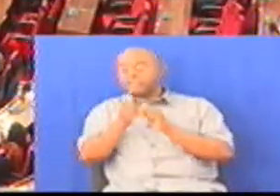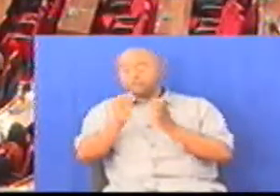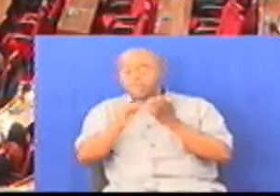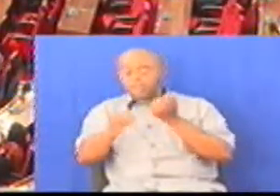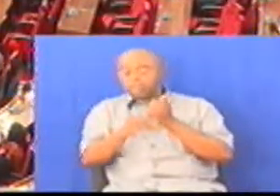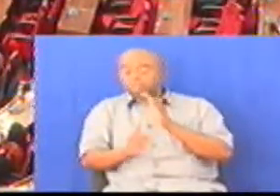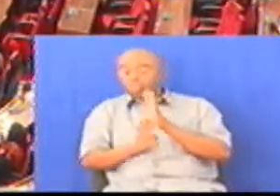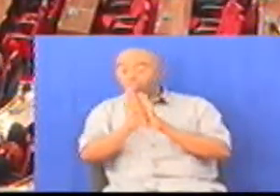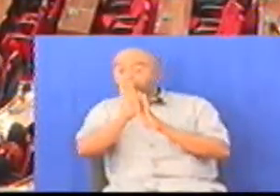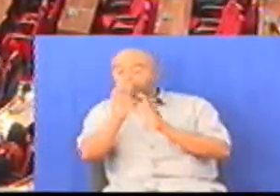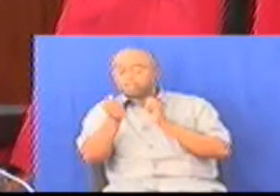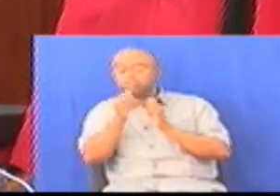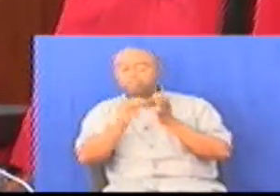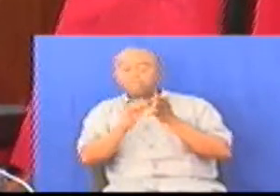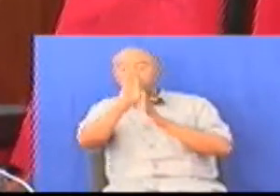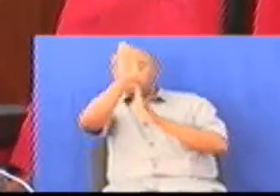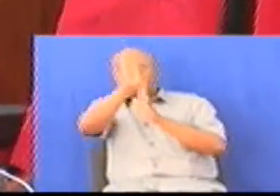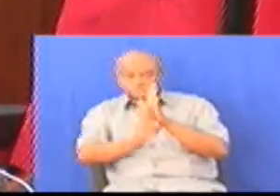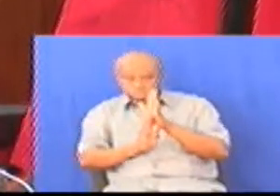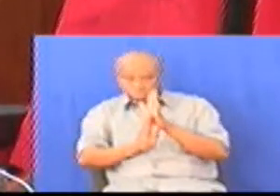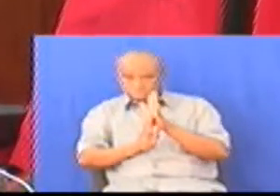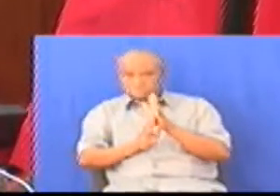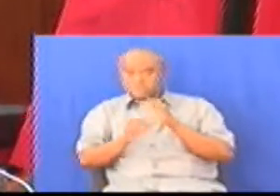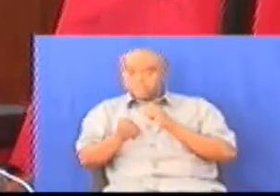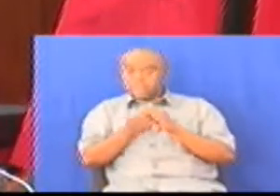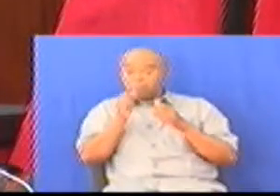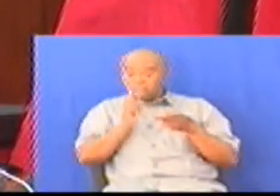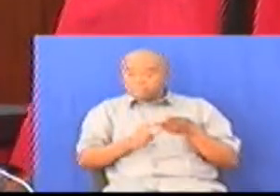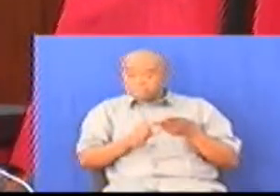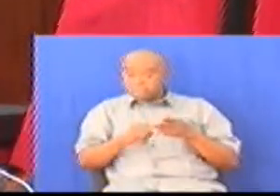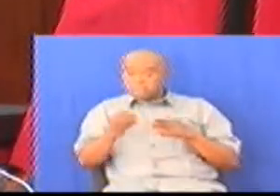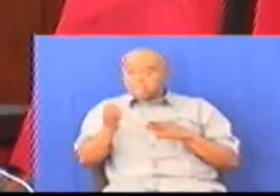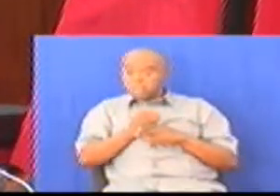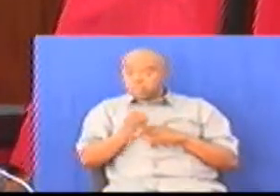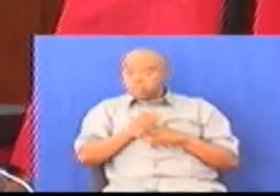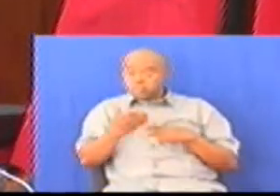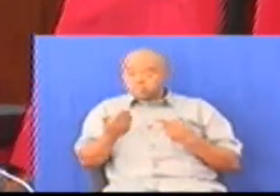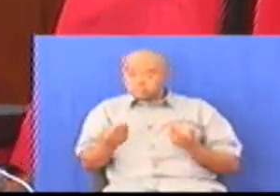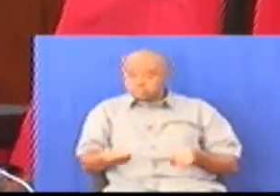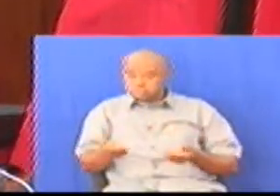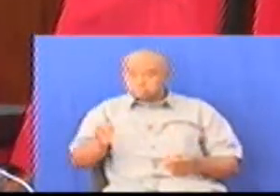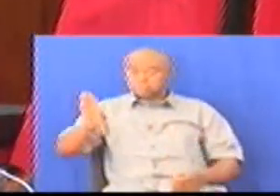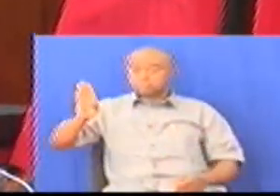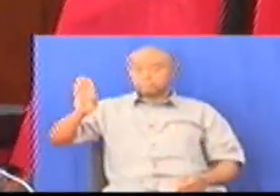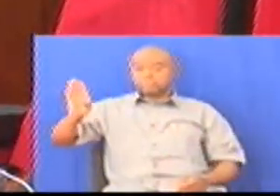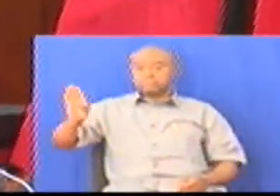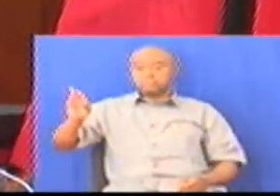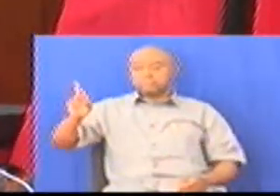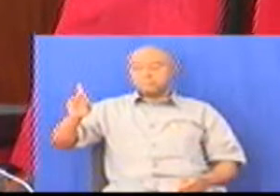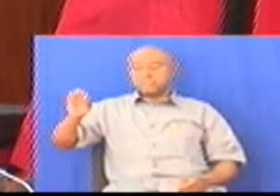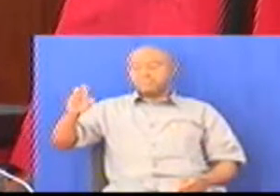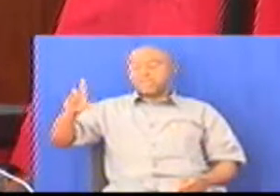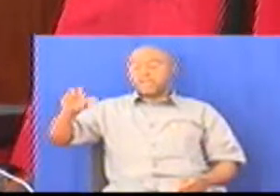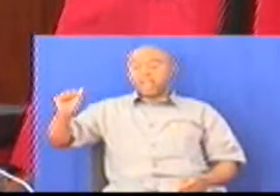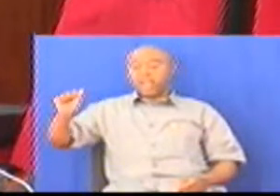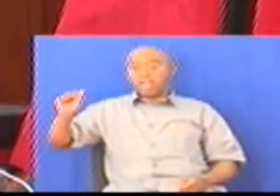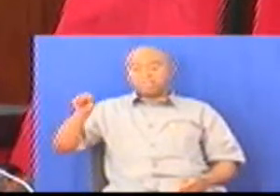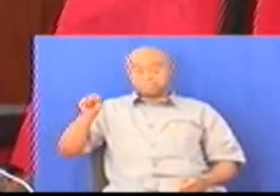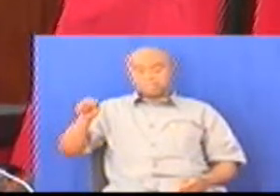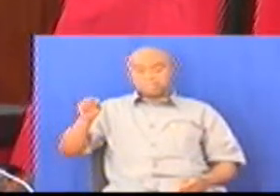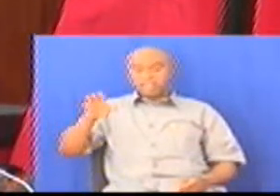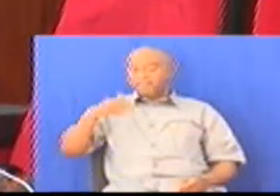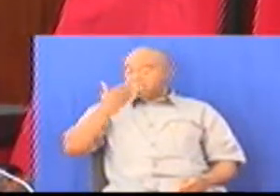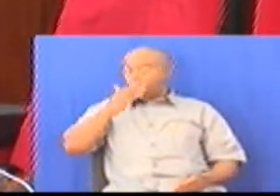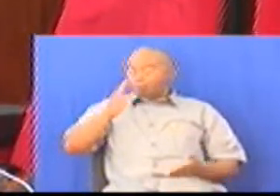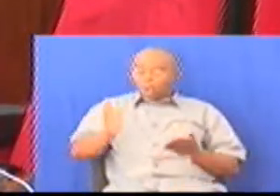Spika, jambo lingine ambalo tulikuwa tunaomba ni kwa upande wa umbrella, iendelee, tunaiomba serikali iendelee kuondoa tozo